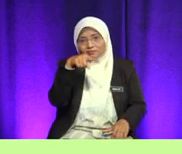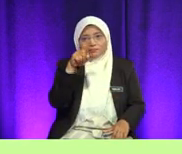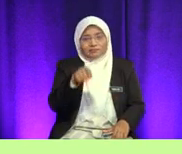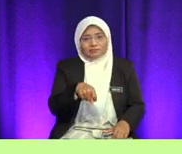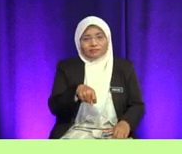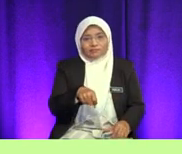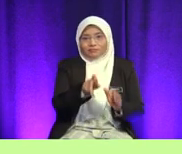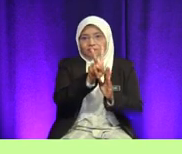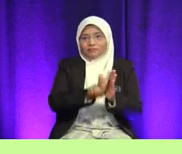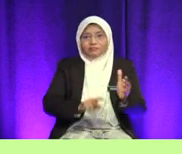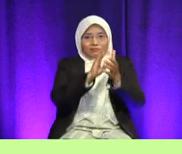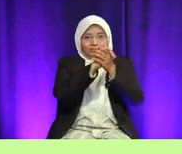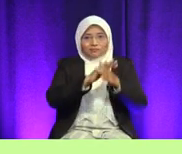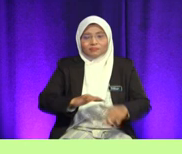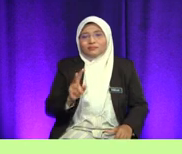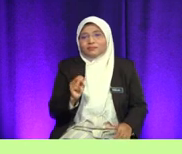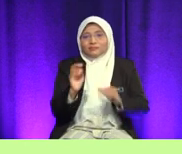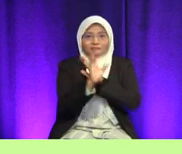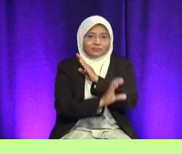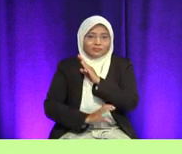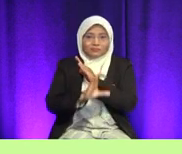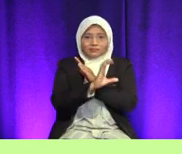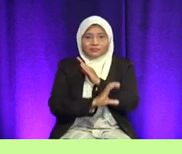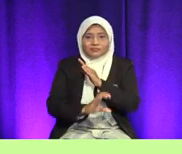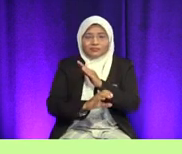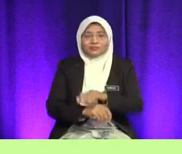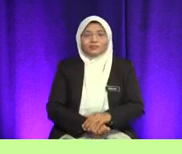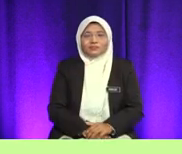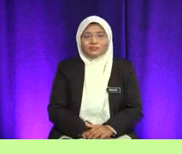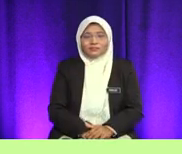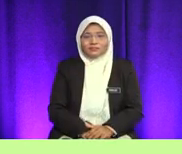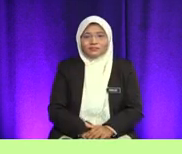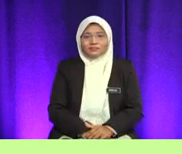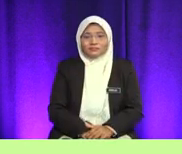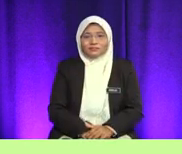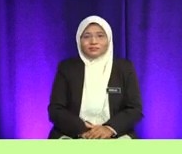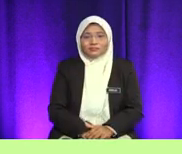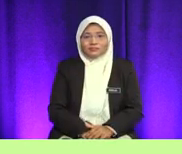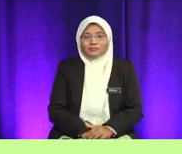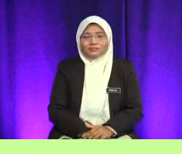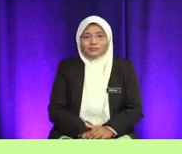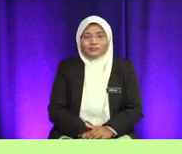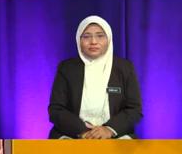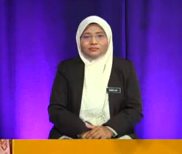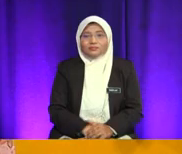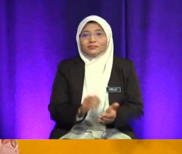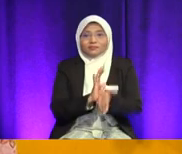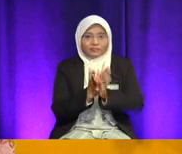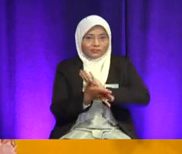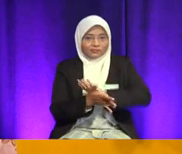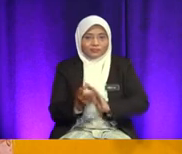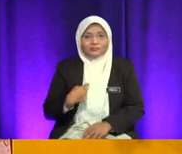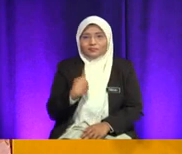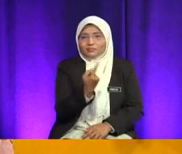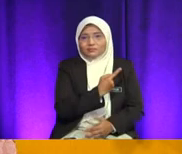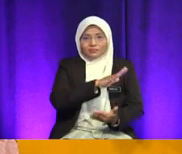kedaulatan negara diperkokoh melalui pemerintahan dan pentabiran yang berlandaskan perlembagaan oleh itu kita